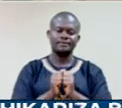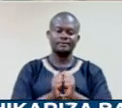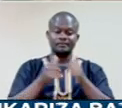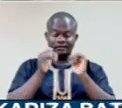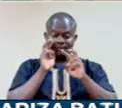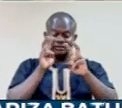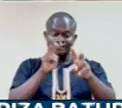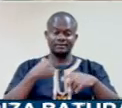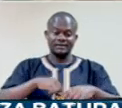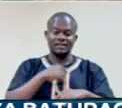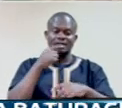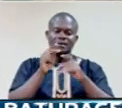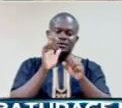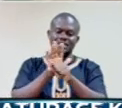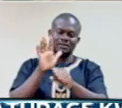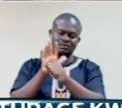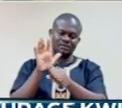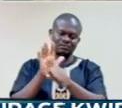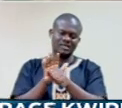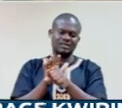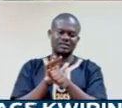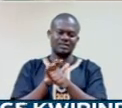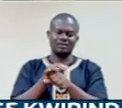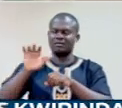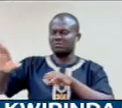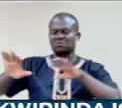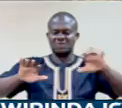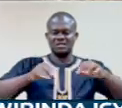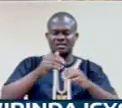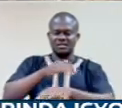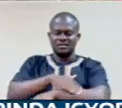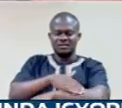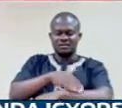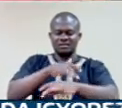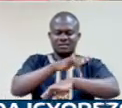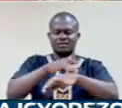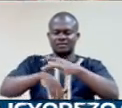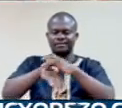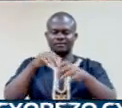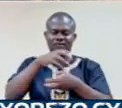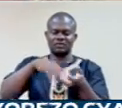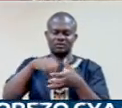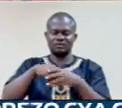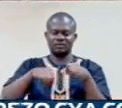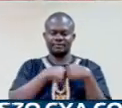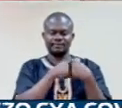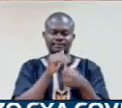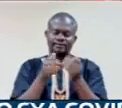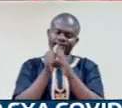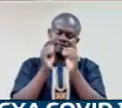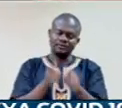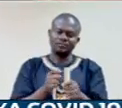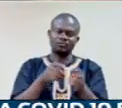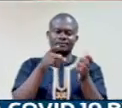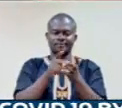aho twari turi, twari ducucitse cyane dukoranaho, guhaha kavuyo umuvundo w'abaturage babizana